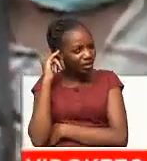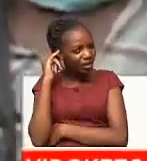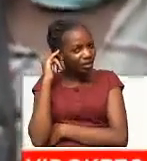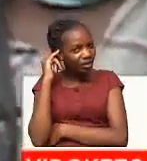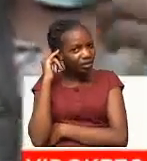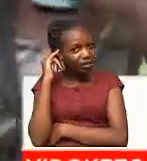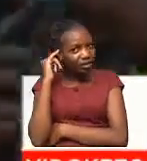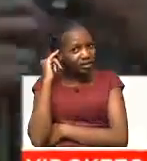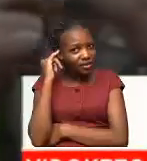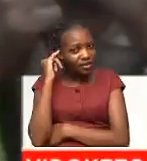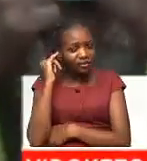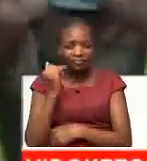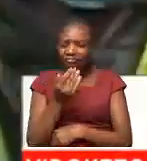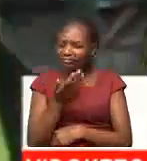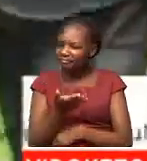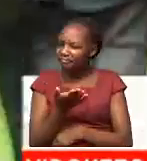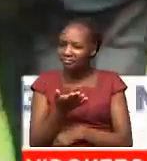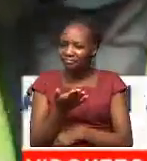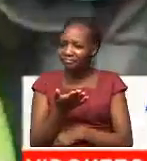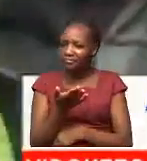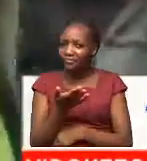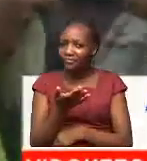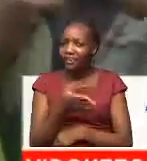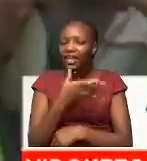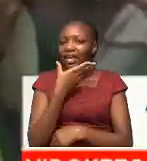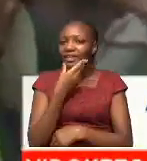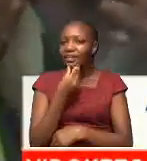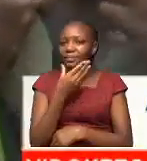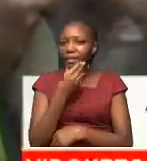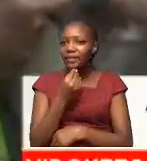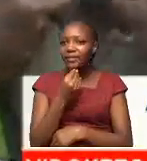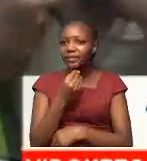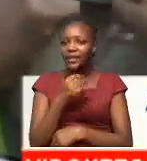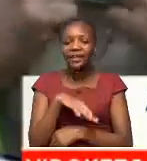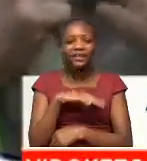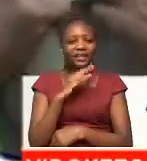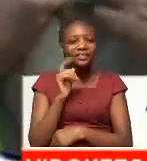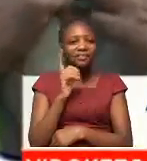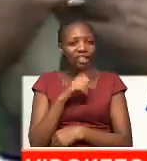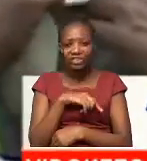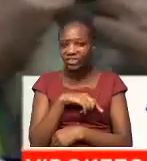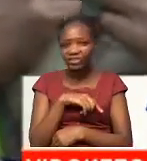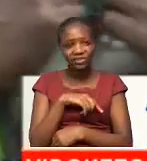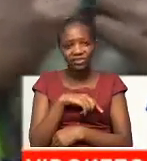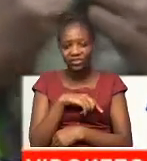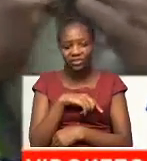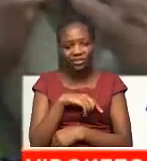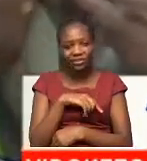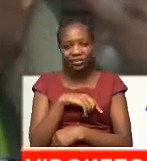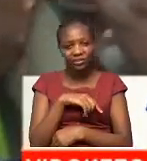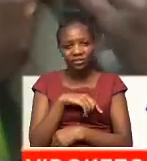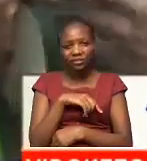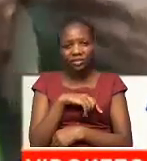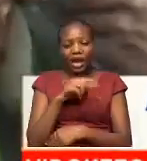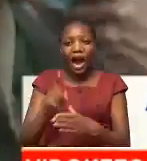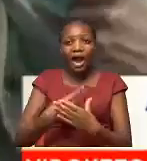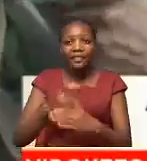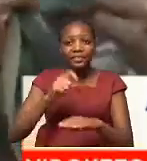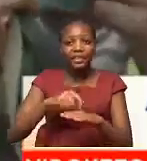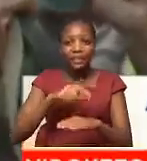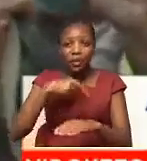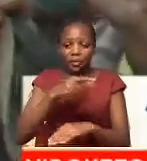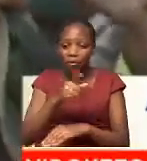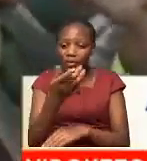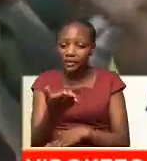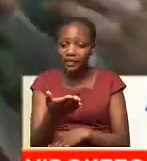anafanya kibarua ba Goldmine. Ameangukiwa na mchanga. Na wakati tumefikia hapo